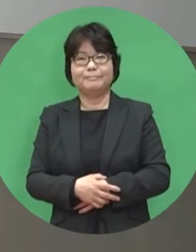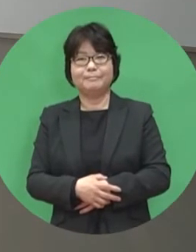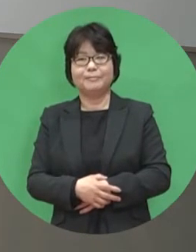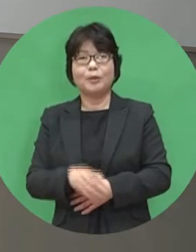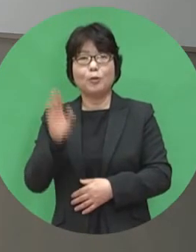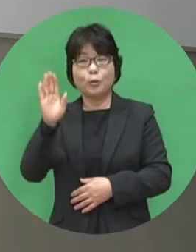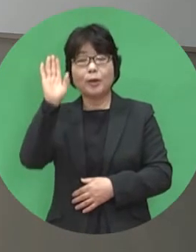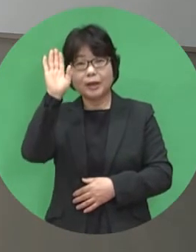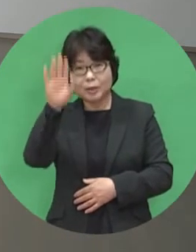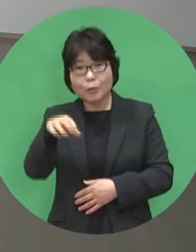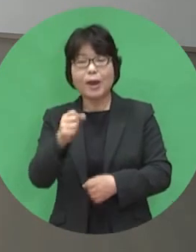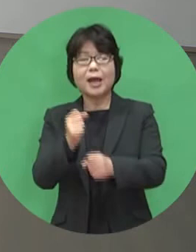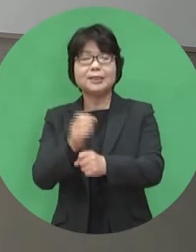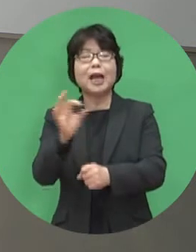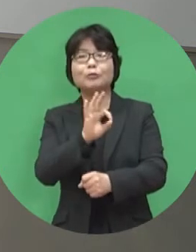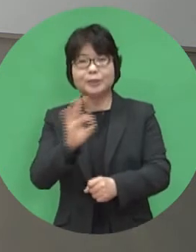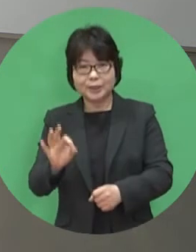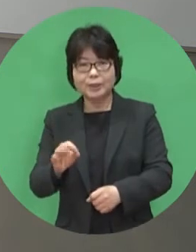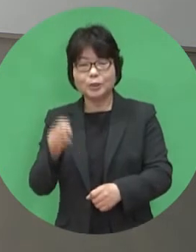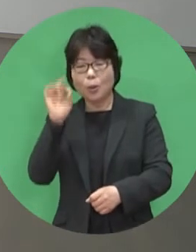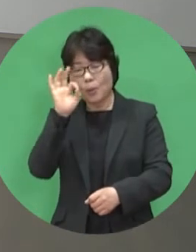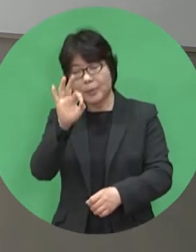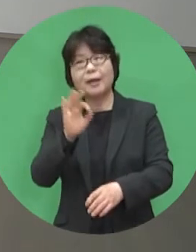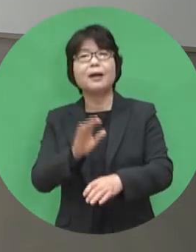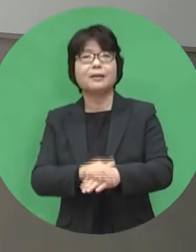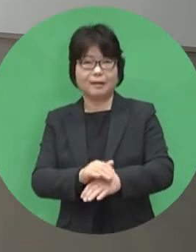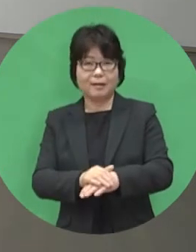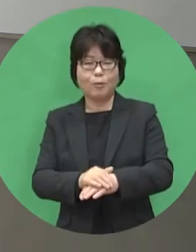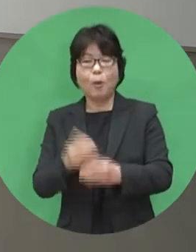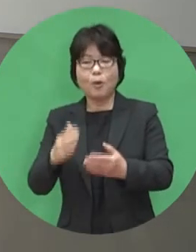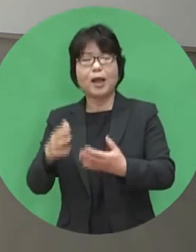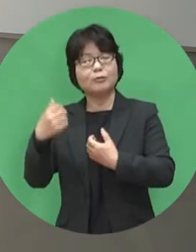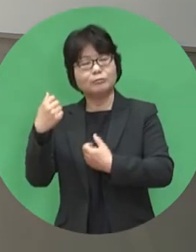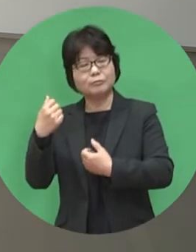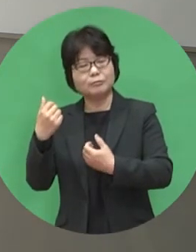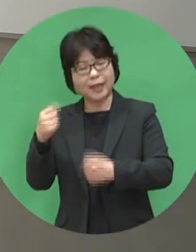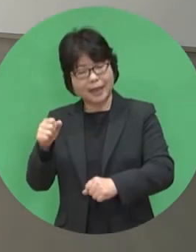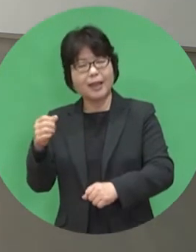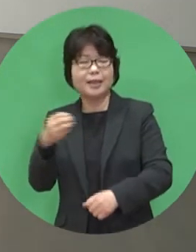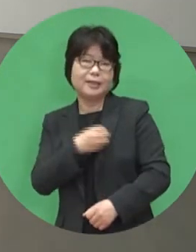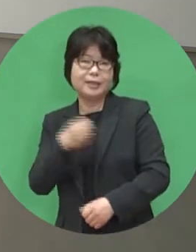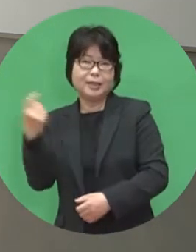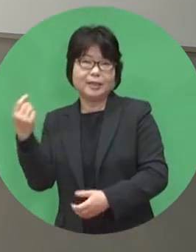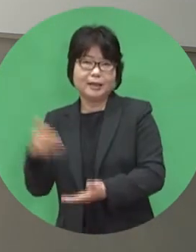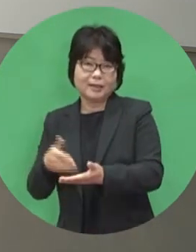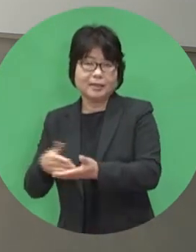ここからは作品の鑑賞の仕方を学芸員に解説してもらいました。